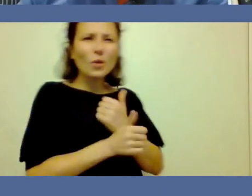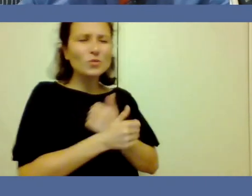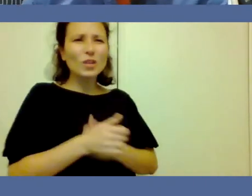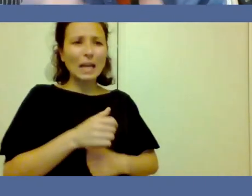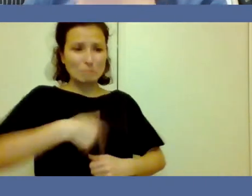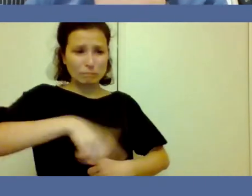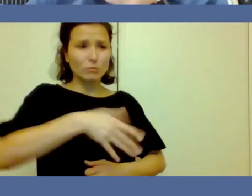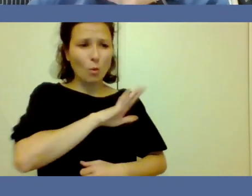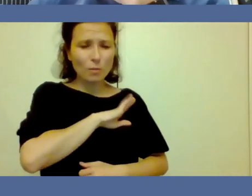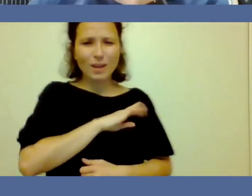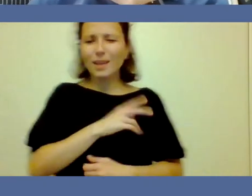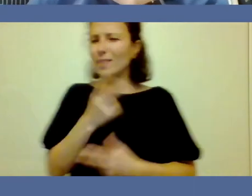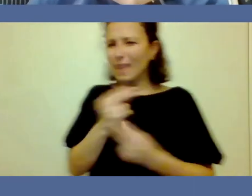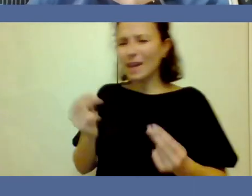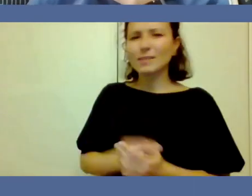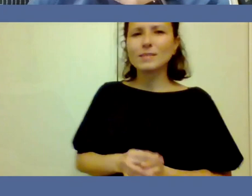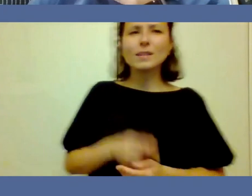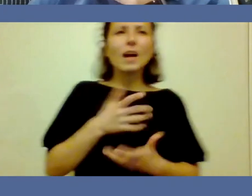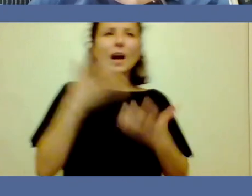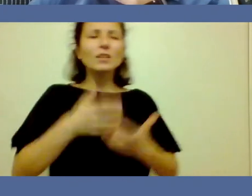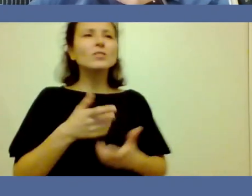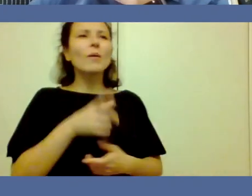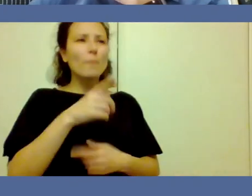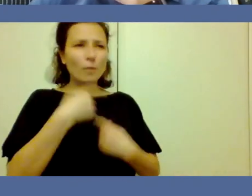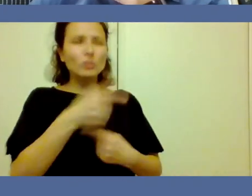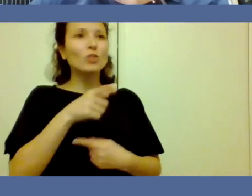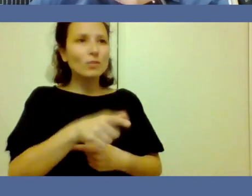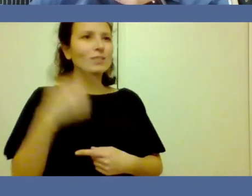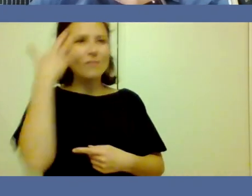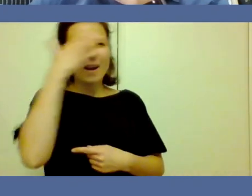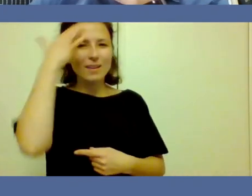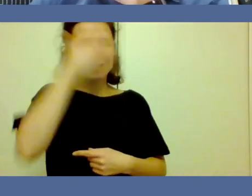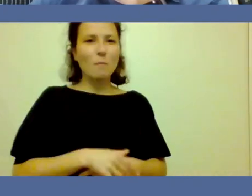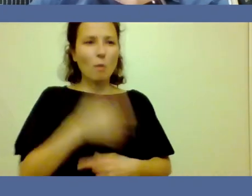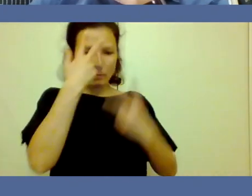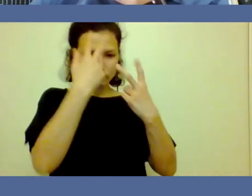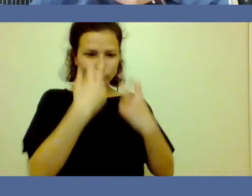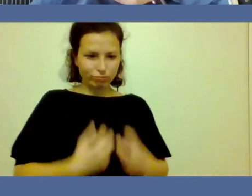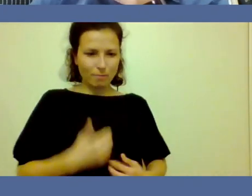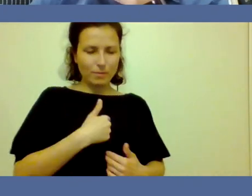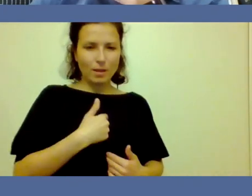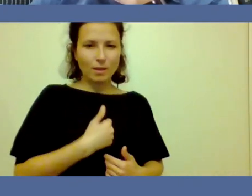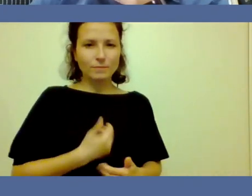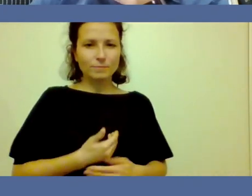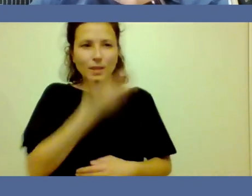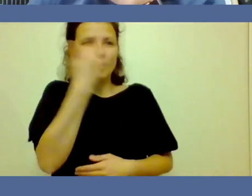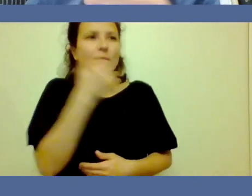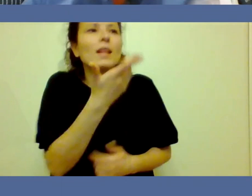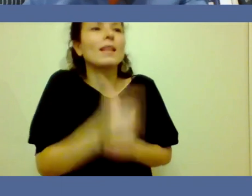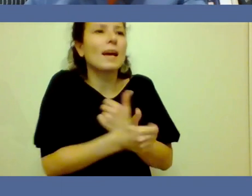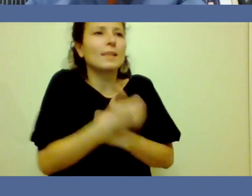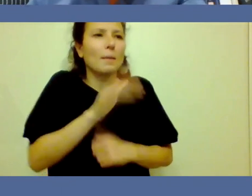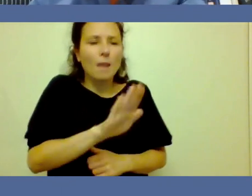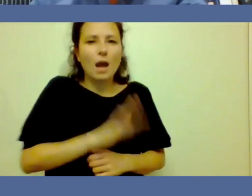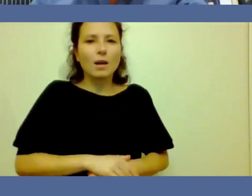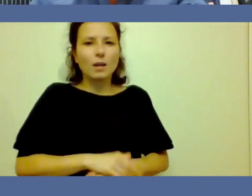będzie. A poza tym chciałam zauważyć, że to pan jest nieźle szalonym wariatem, skoro pan mnie tak przebadał i ja nie wiem, ile pan tam ma tych danych. Pan po prostu mnie